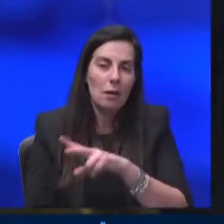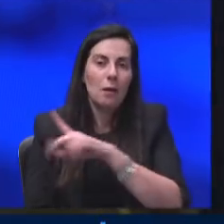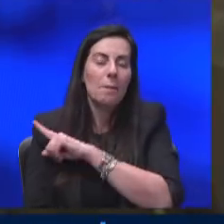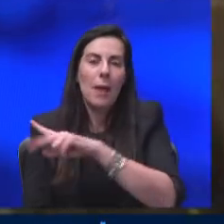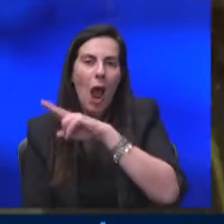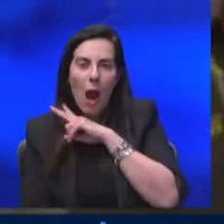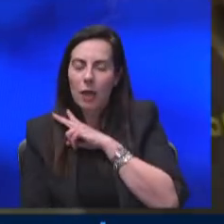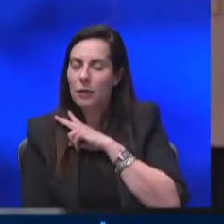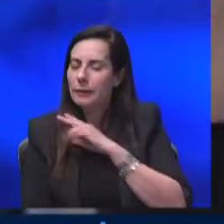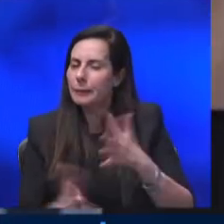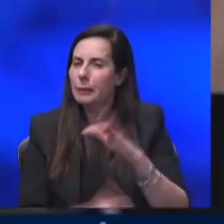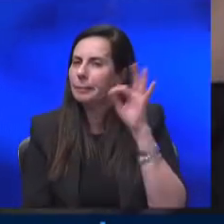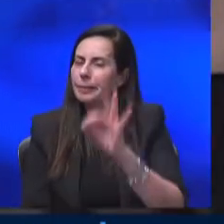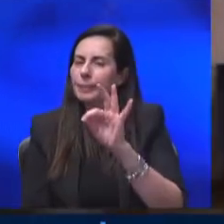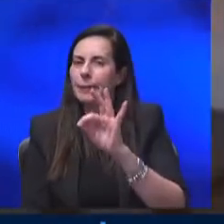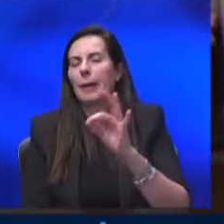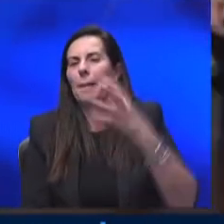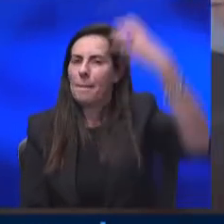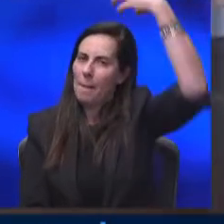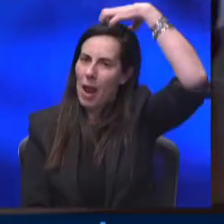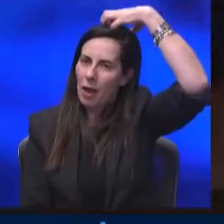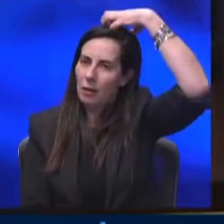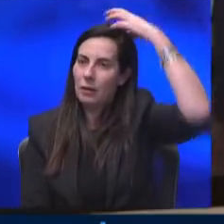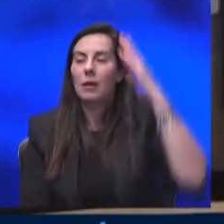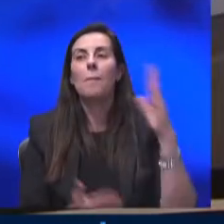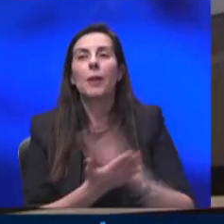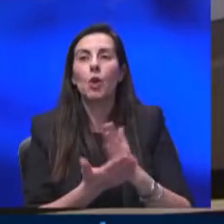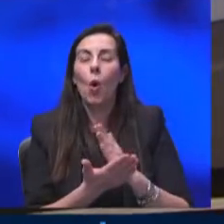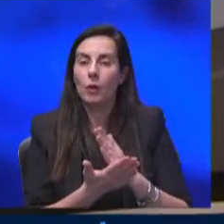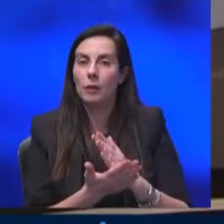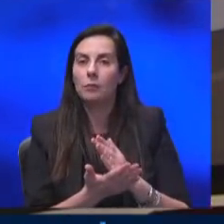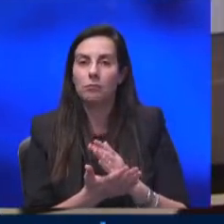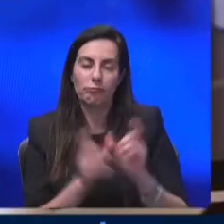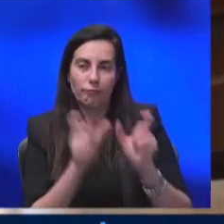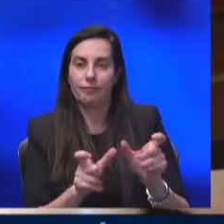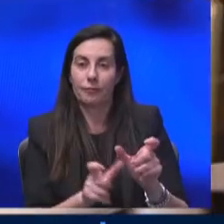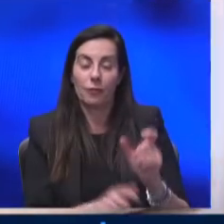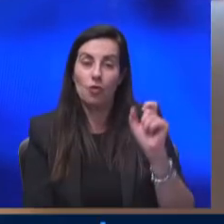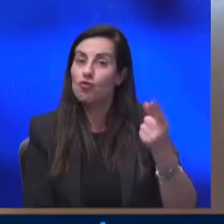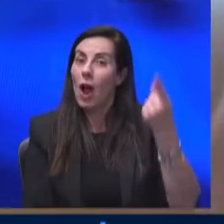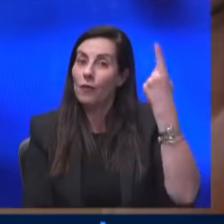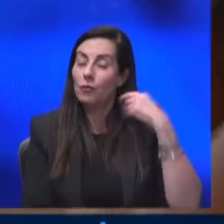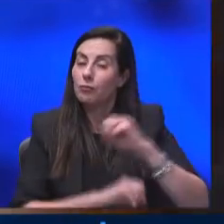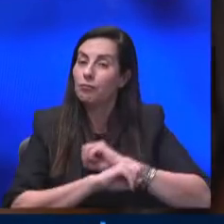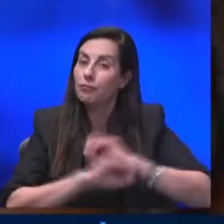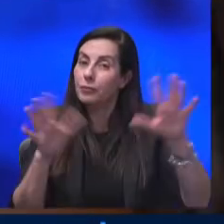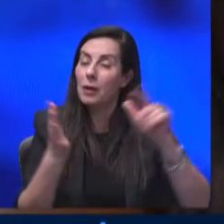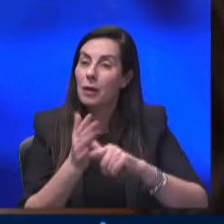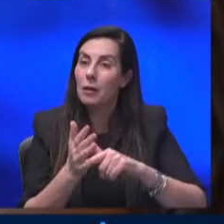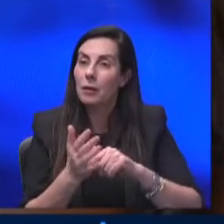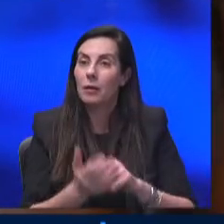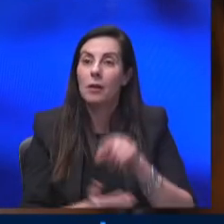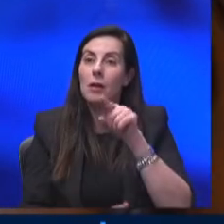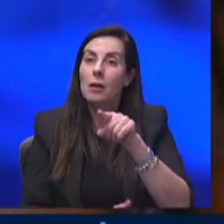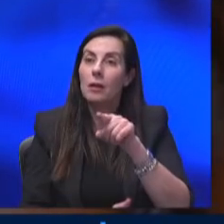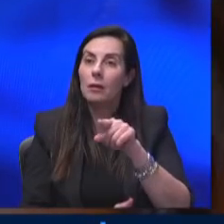בתדמית של משפחת המלוכה ונערכים לקרב בלימה. עוד בשבוע שעבר פורסם דיווח שלפיו מרקל התאמרה בעובדים בבית